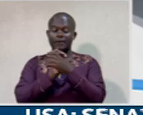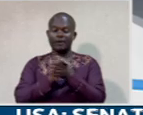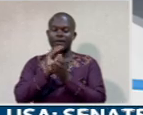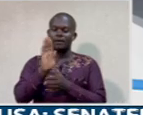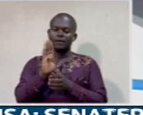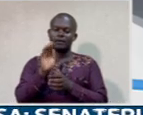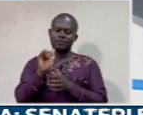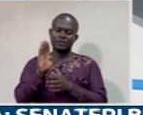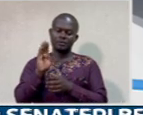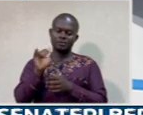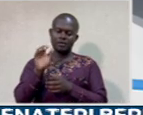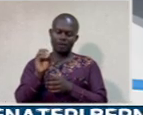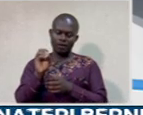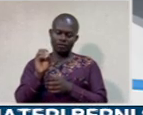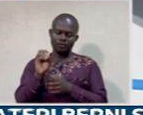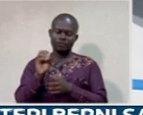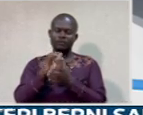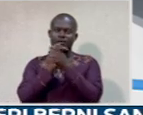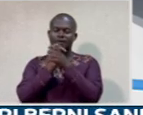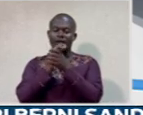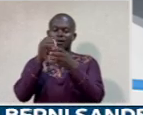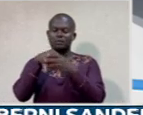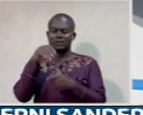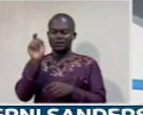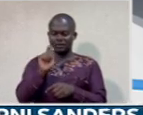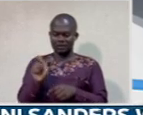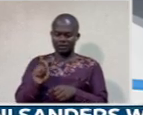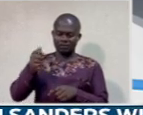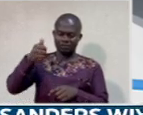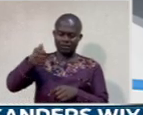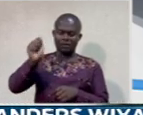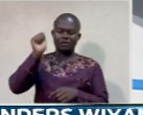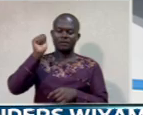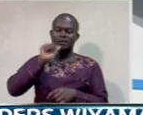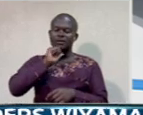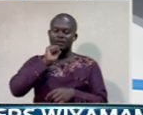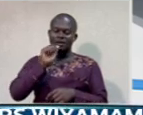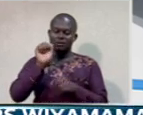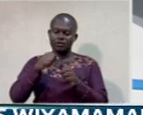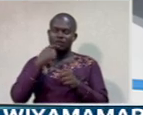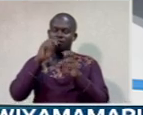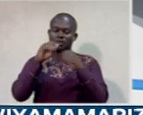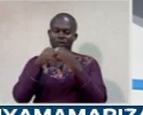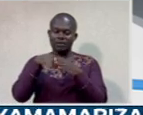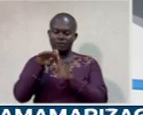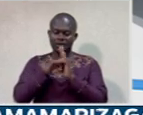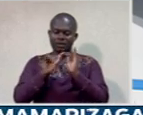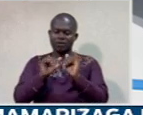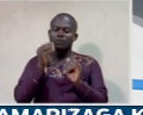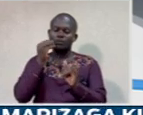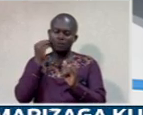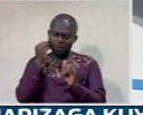Yego. Aho muri Arusha mwebwe ntago navuga ngo muri gahunda ya guma mu